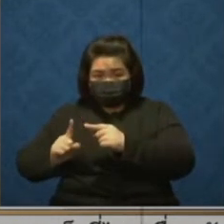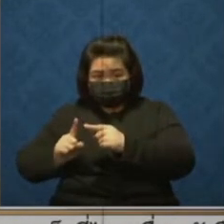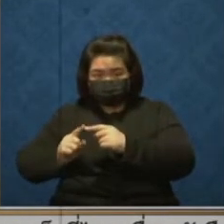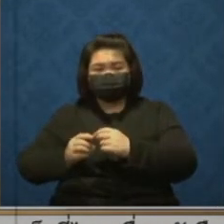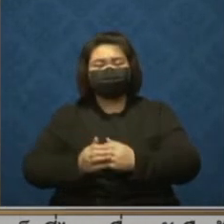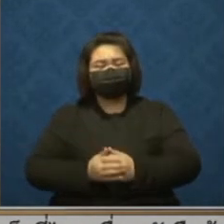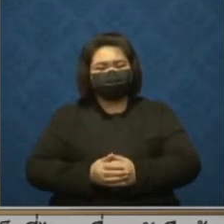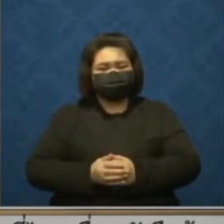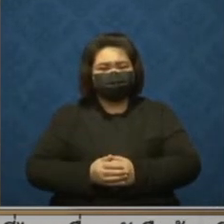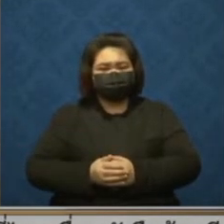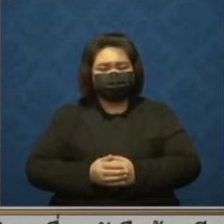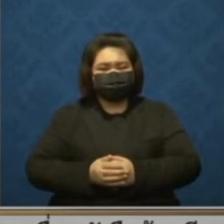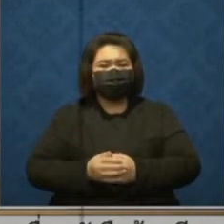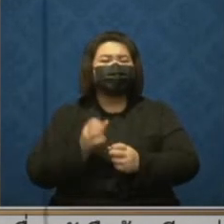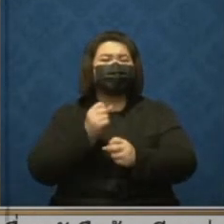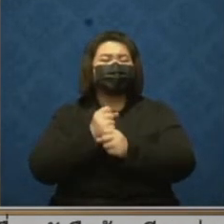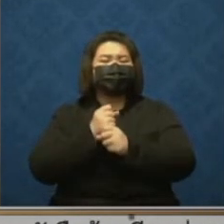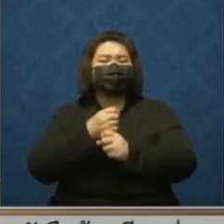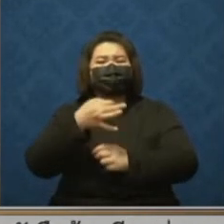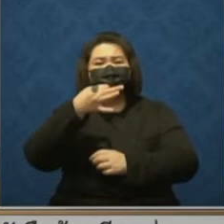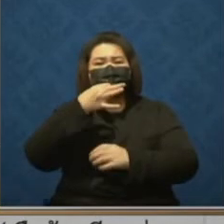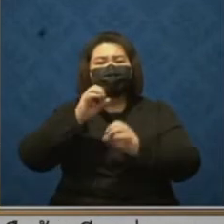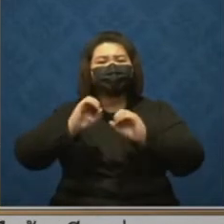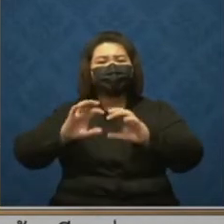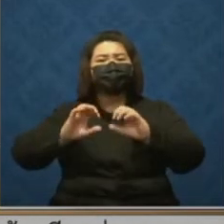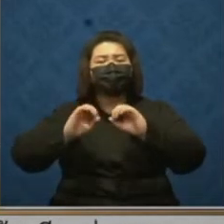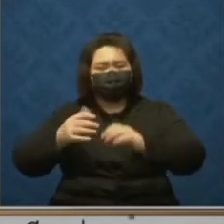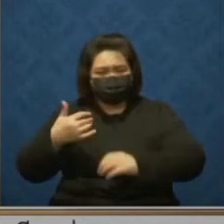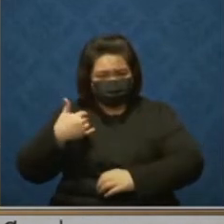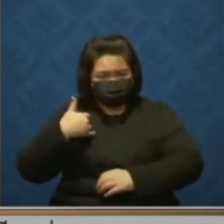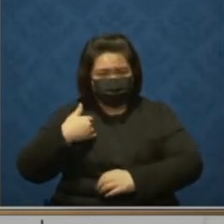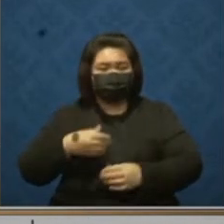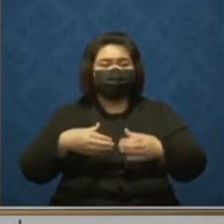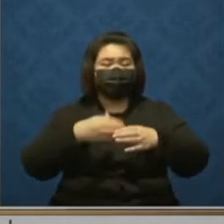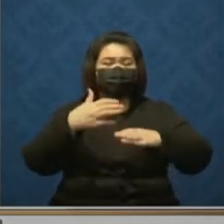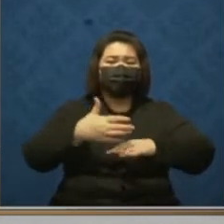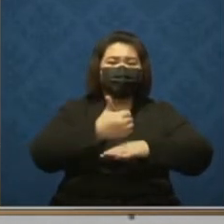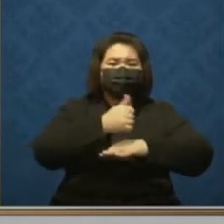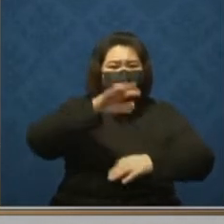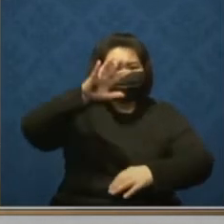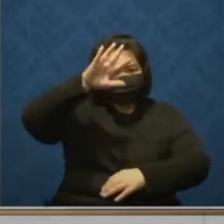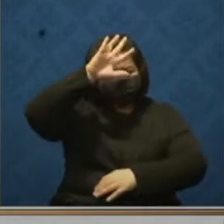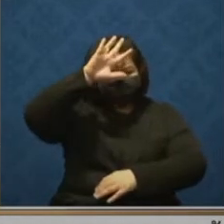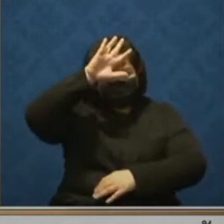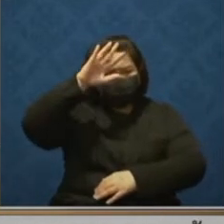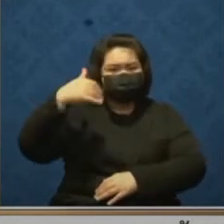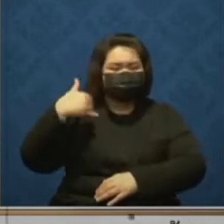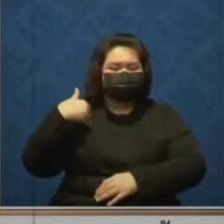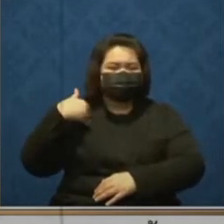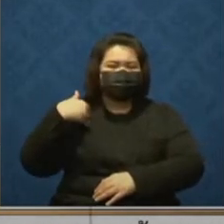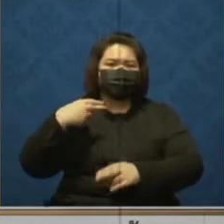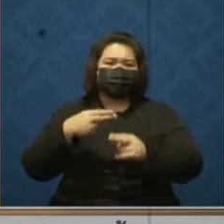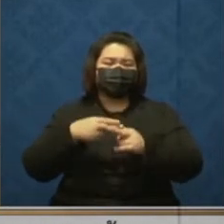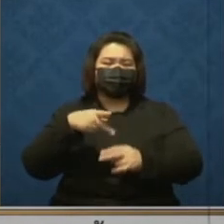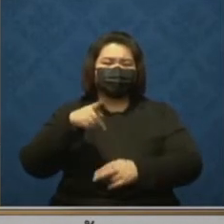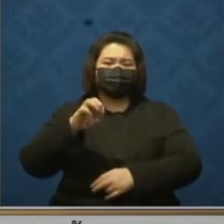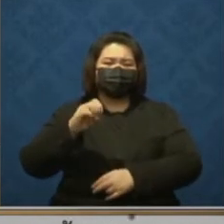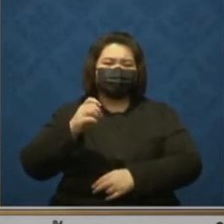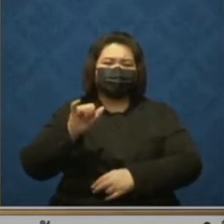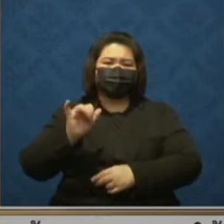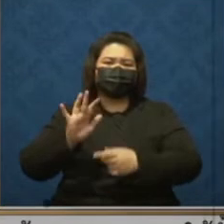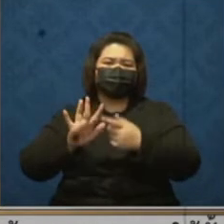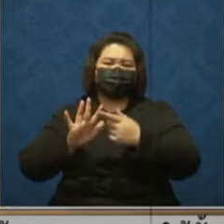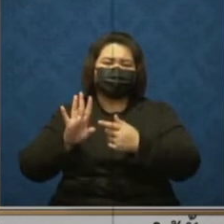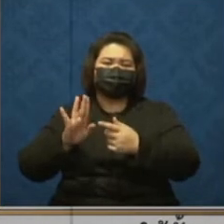อาจารย์สาลีอาชวานันทกุลนะแต่เมืองทั้งฝ่ายตรงข้ามก็ธนาธรปิยะบุตรอันนี้การังสิมันต์โรม